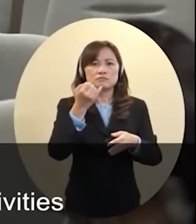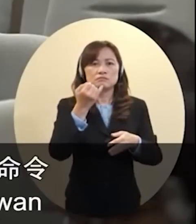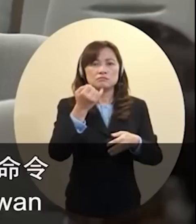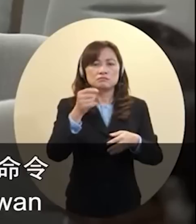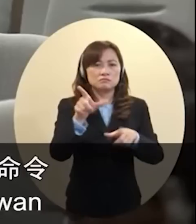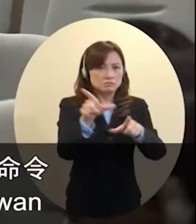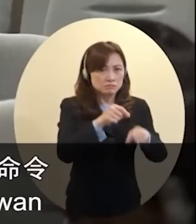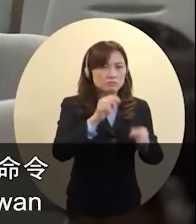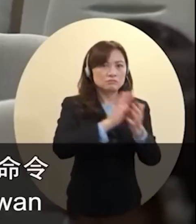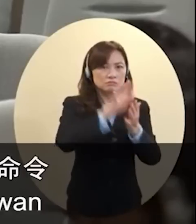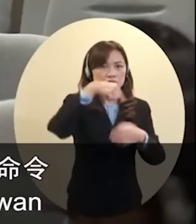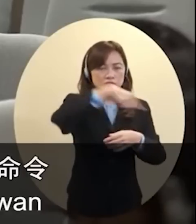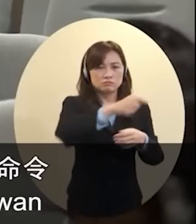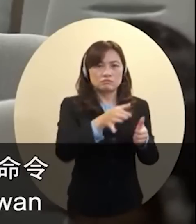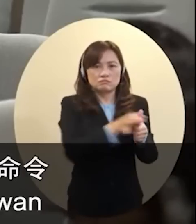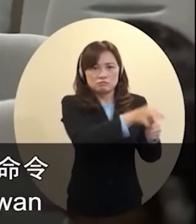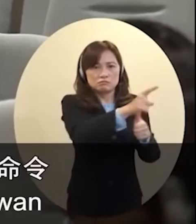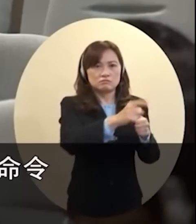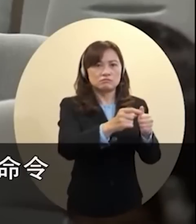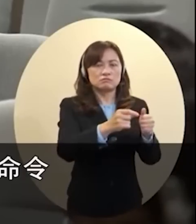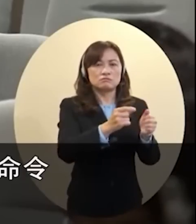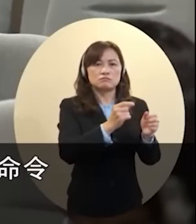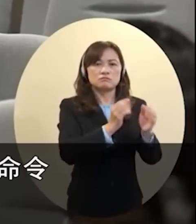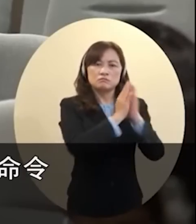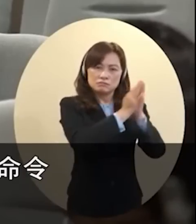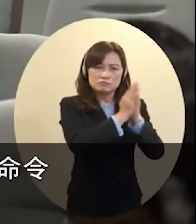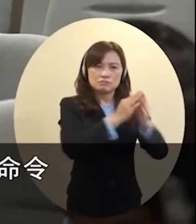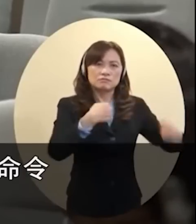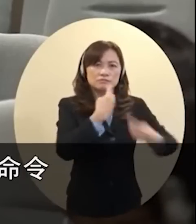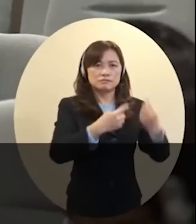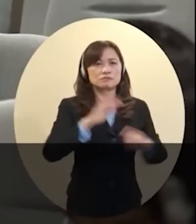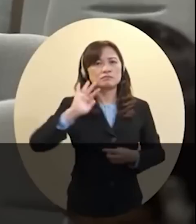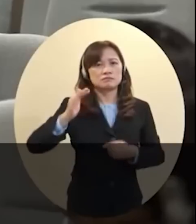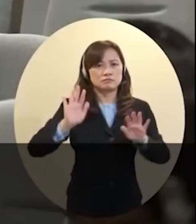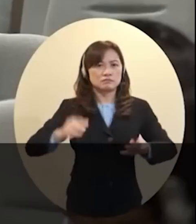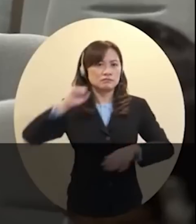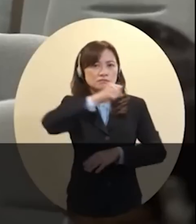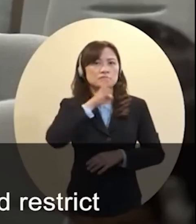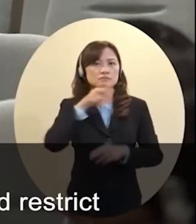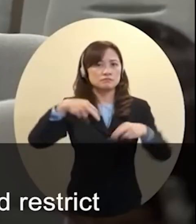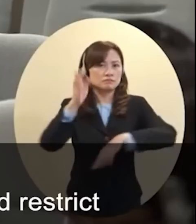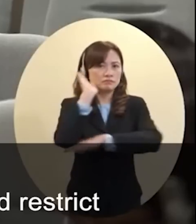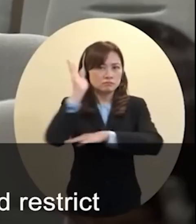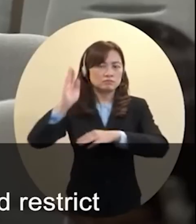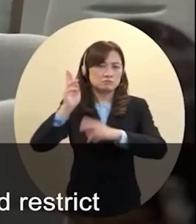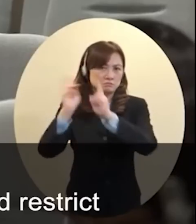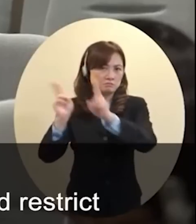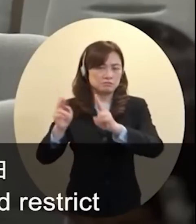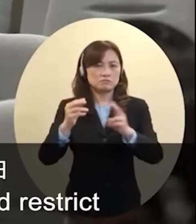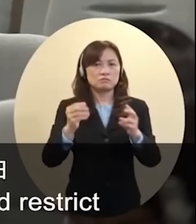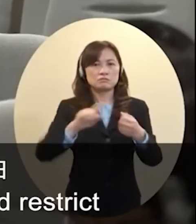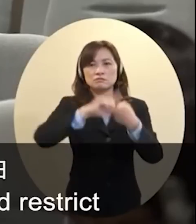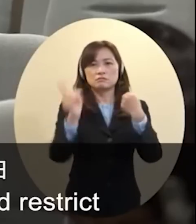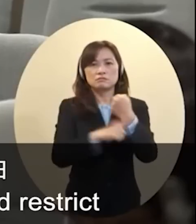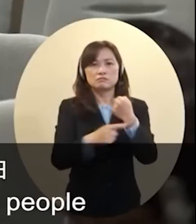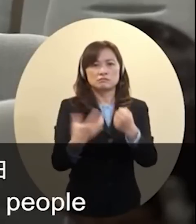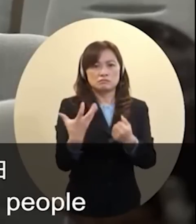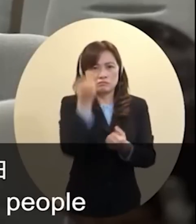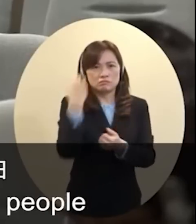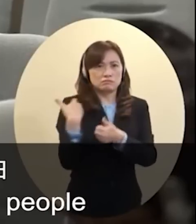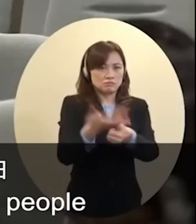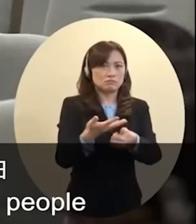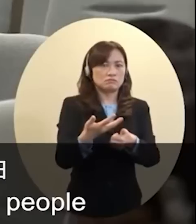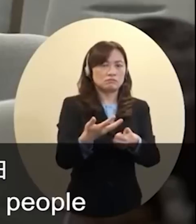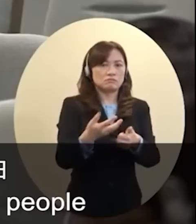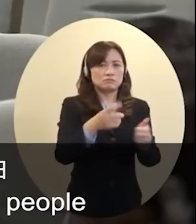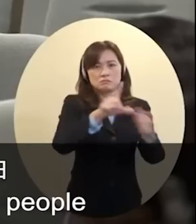由。但是我们台湾目前的状况是透过行政命令，没有法律的依据，没有法律的授权，就来剥夺限制